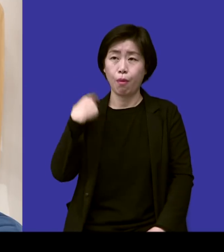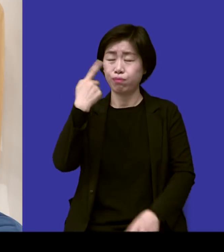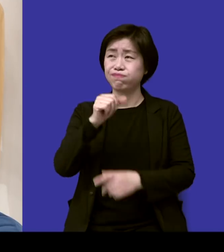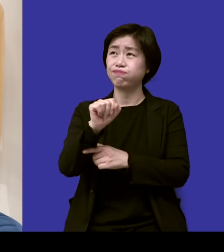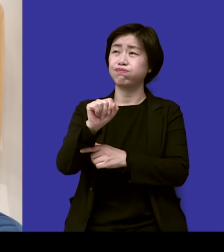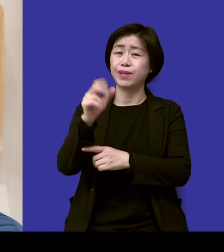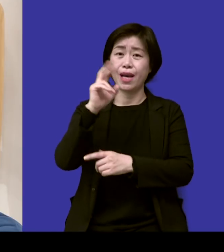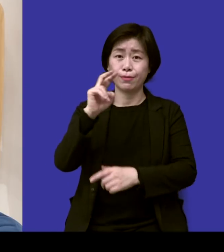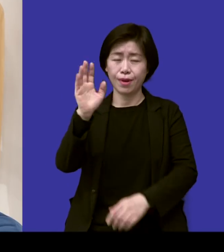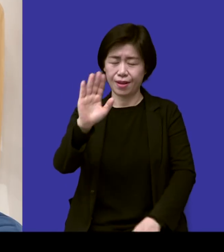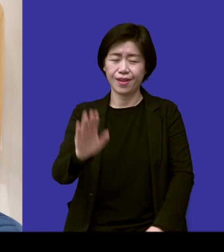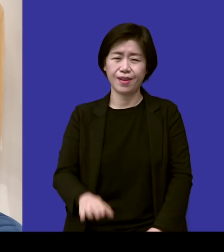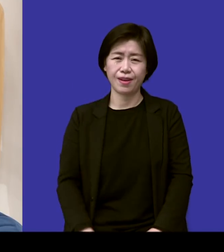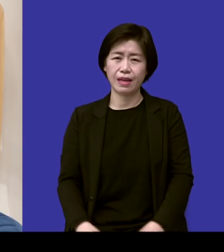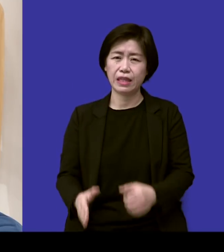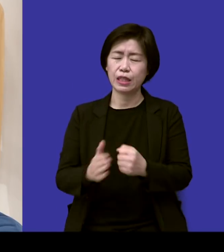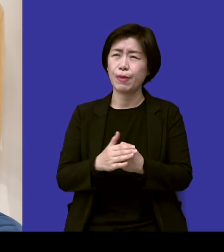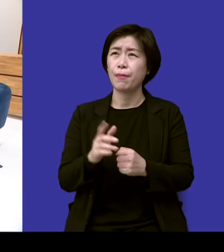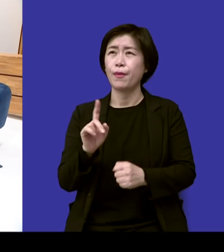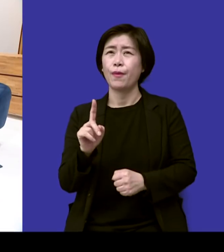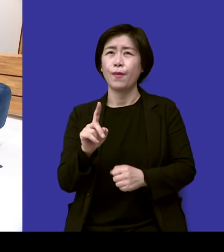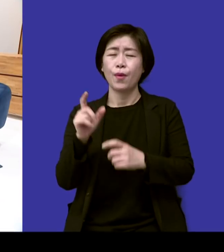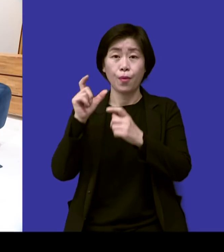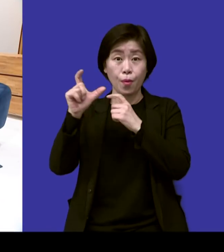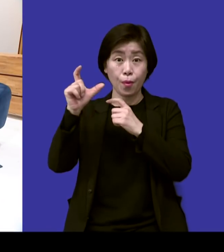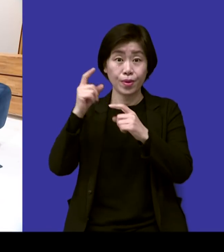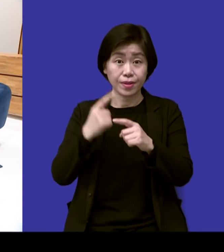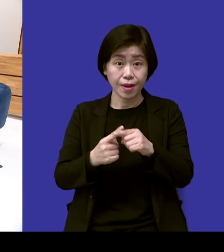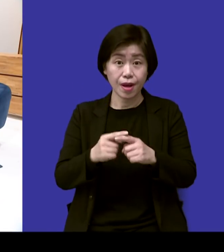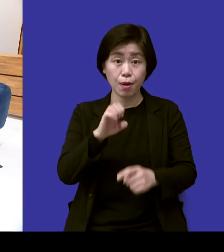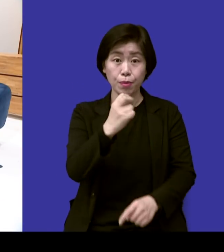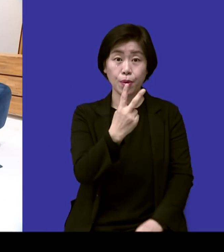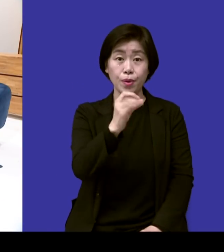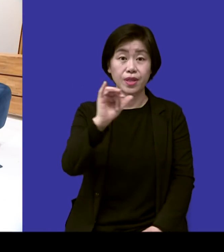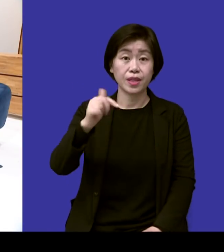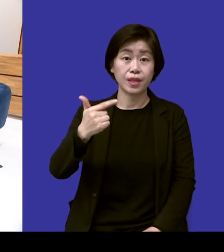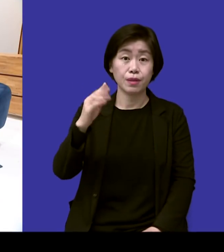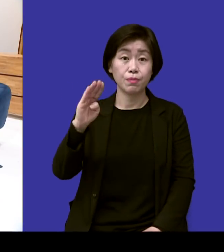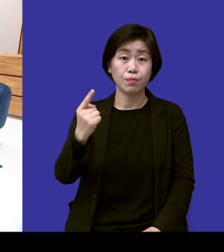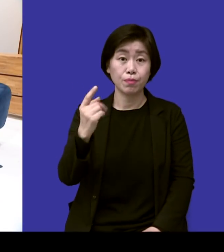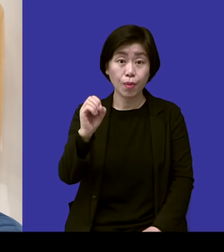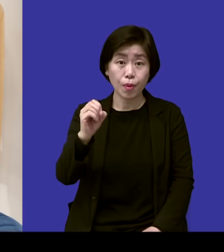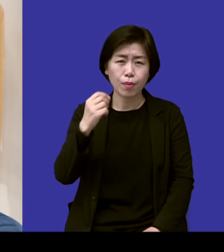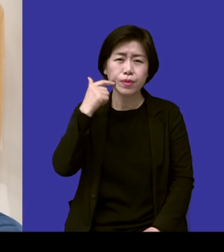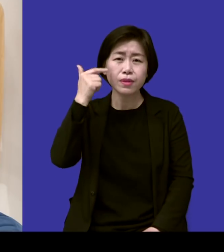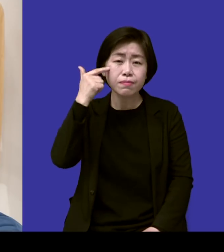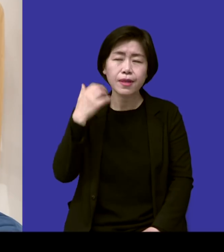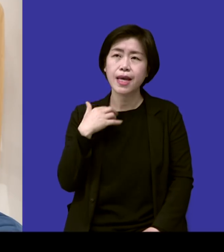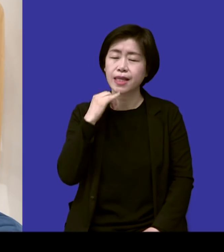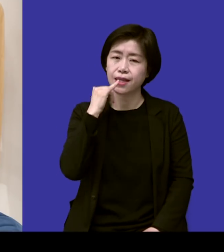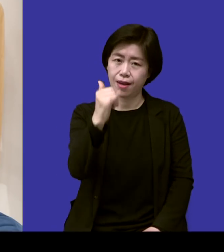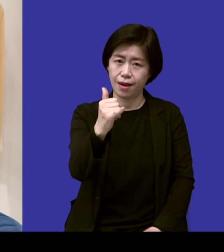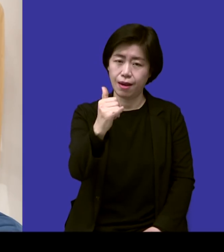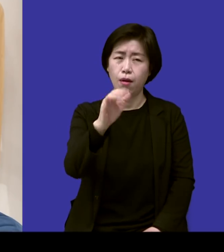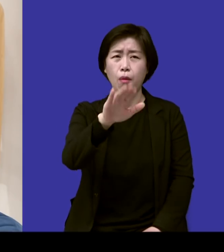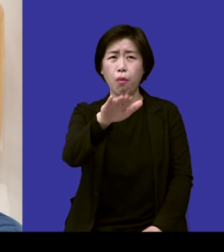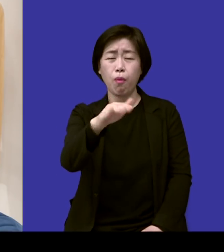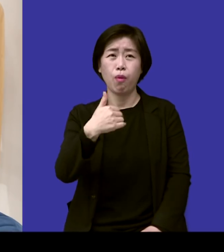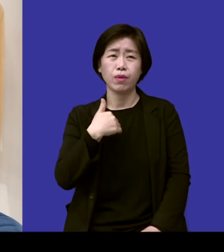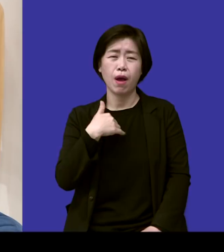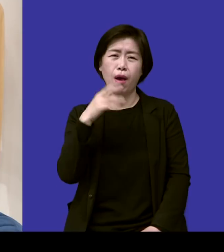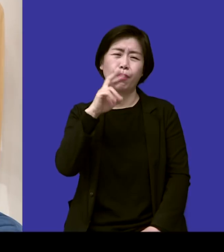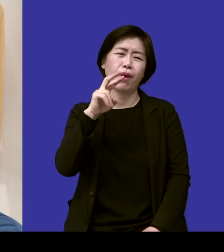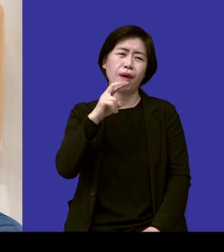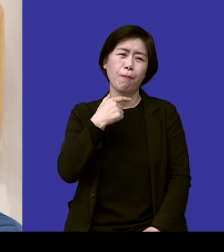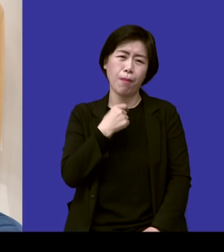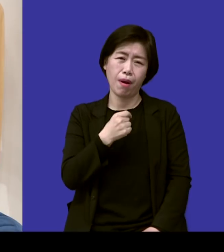그래서 표현봉 지금 목사님이시죠. 표현 목사님 전화했어요. 저 이렇게 해서 이렇게 버스킹을 하고 싶은데 좀 같이